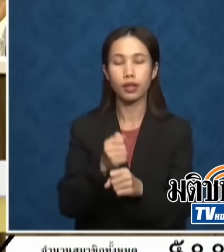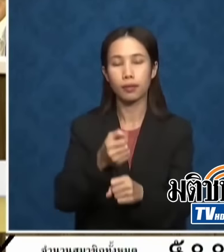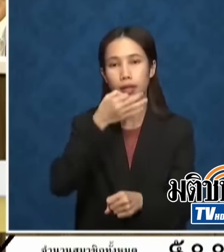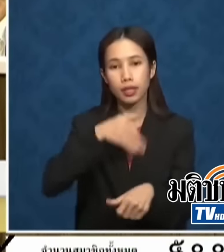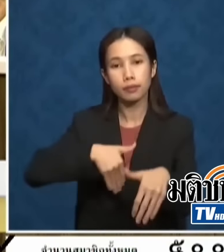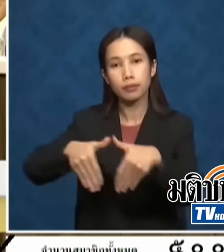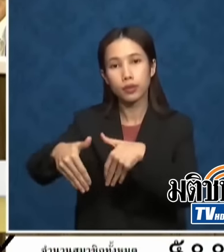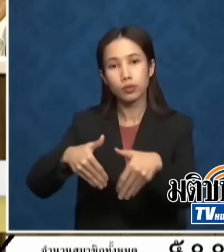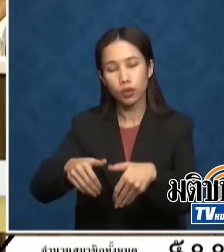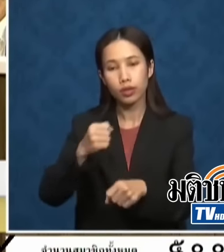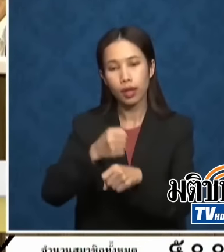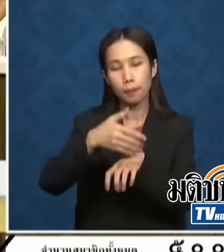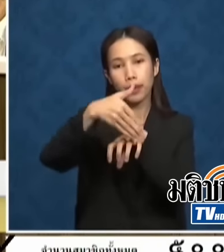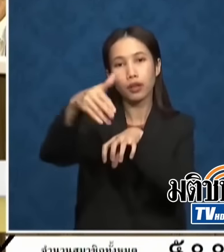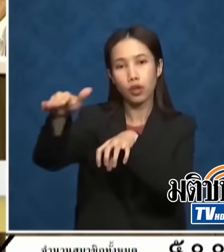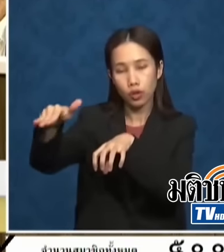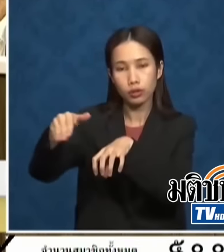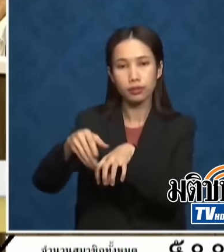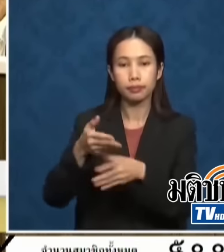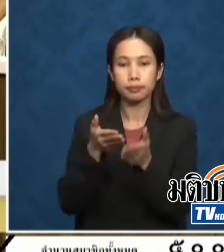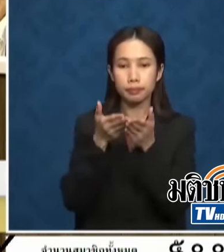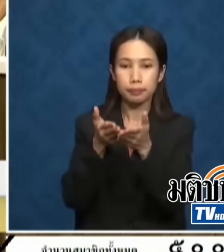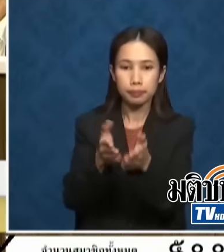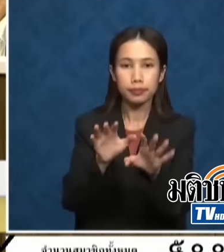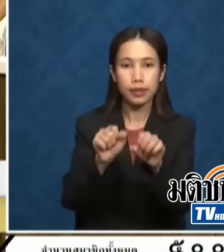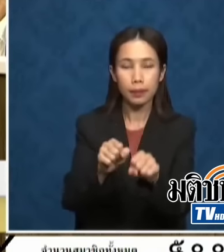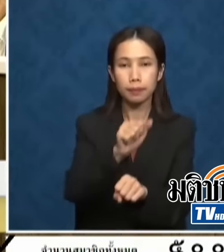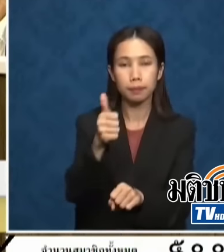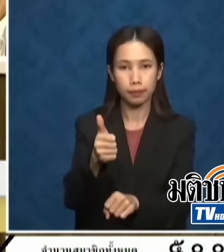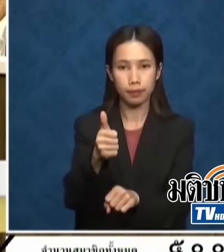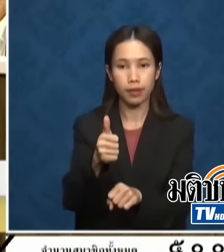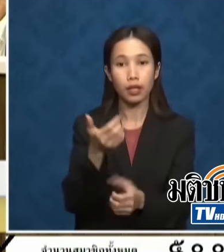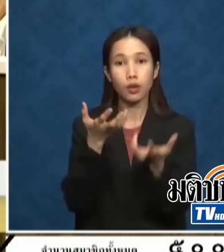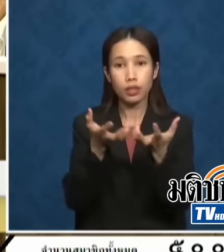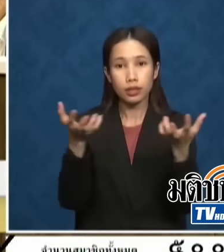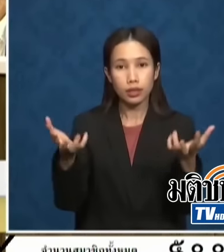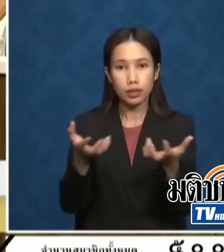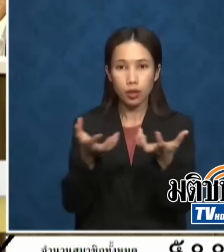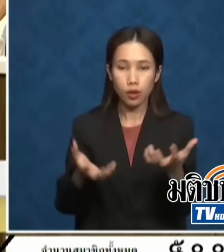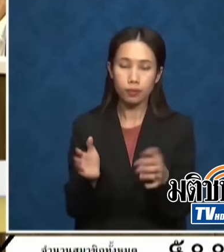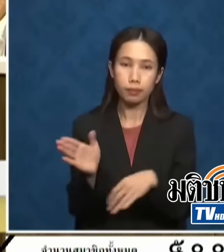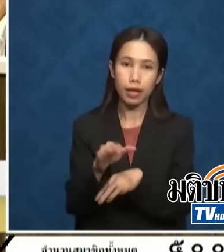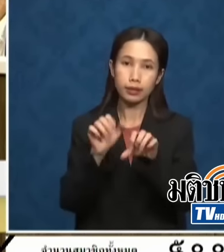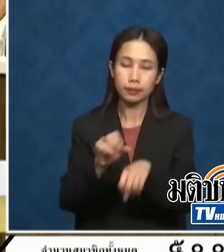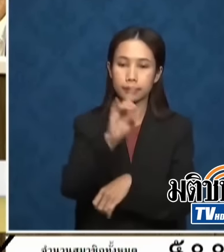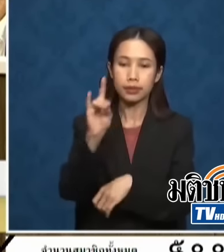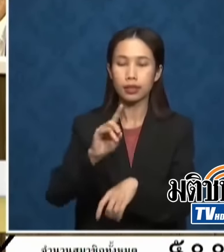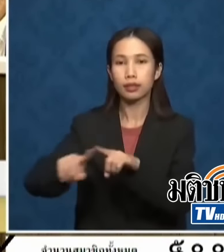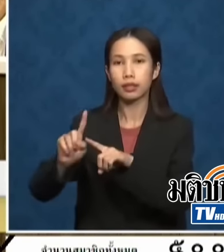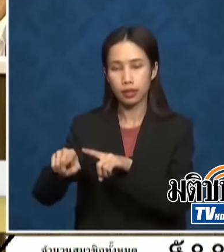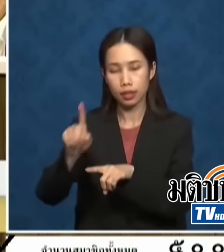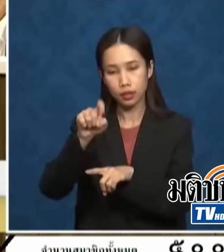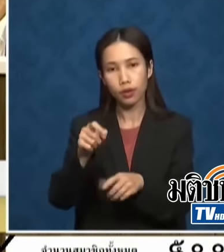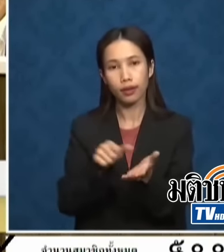ามารถทำประมงนอกพื้นที่ทะเลชายฝั่งได้เปิดช่องให้สามารถดัดแปลงเครื่องมือการทำการประม